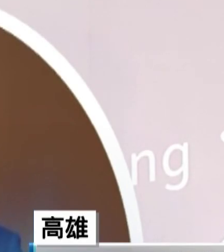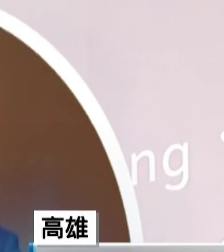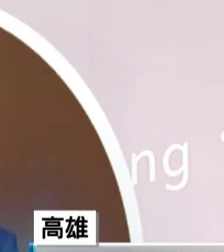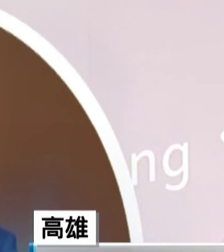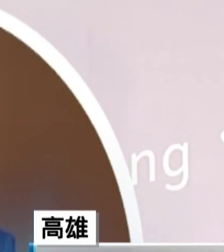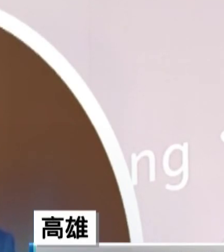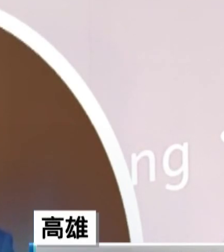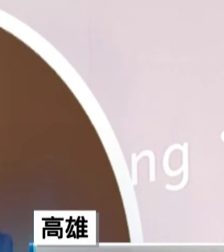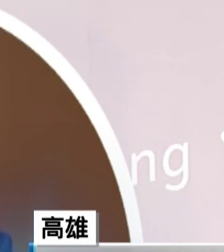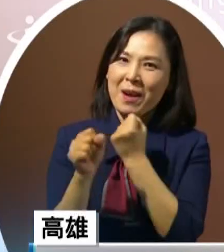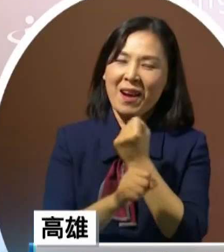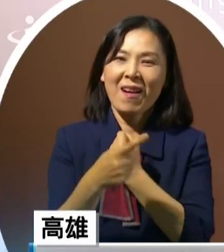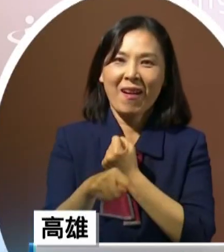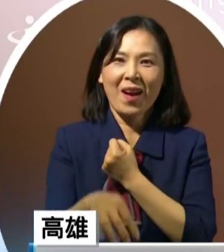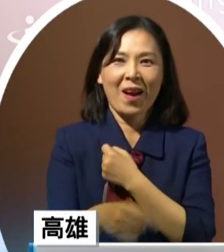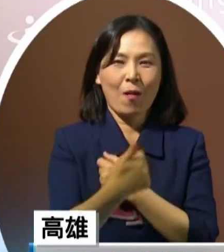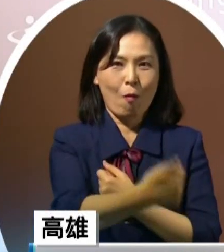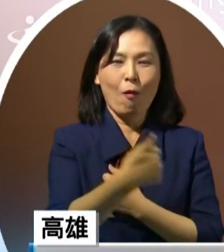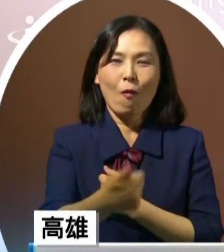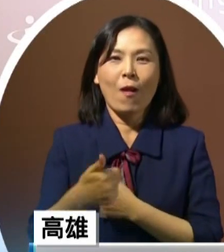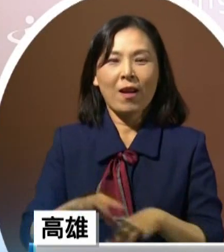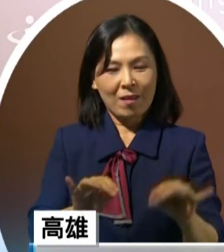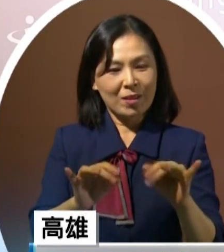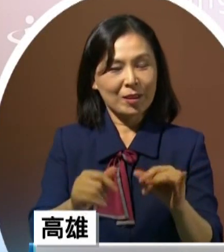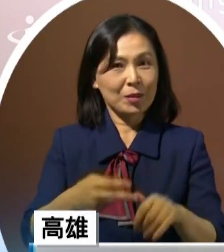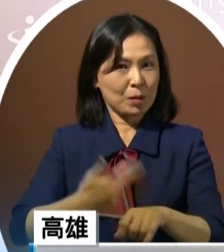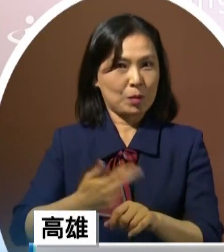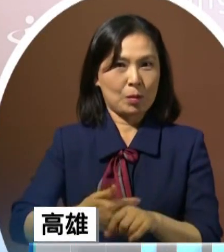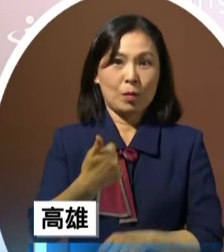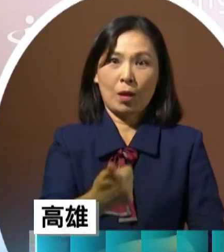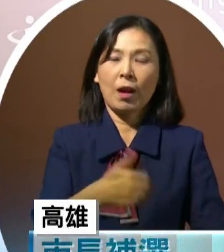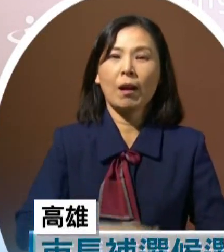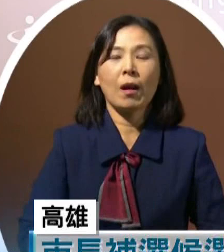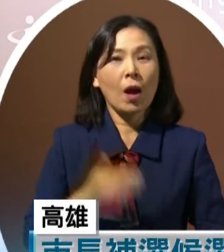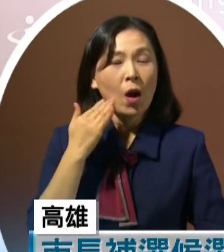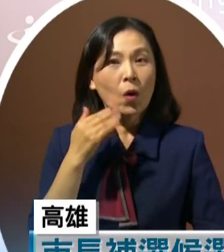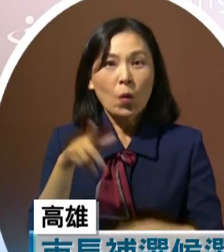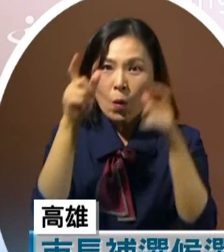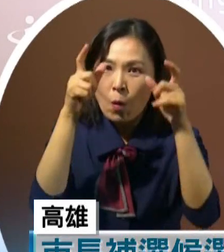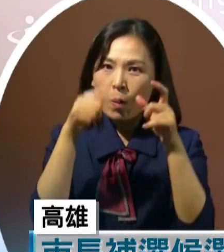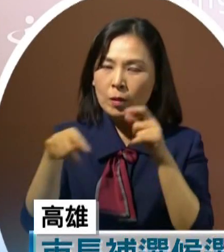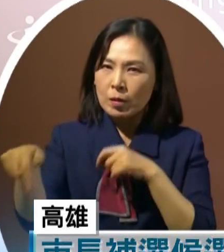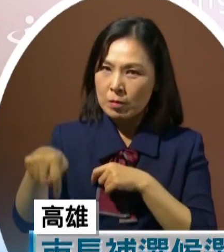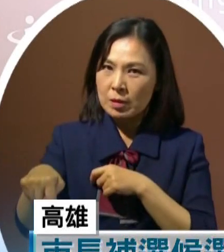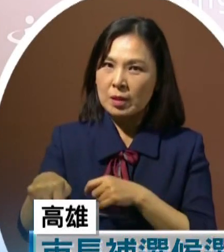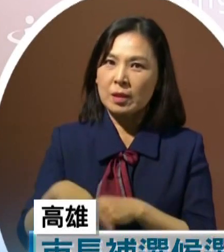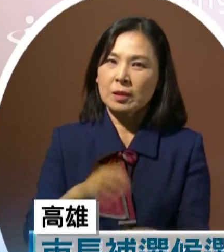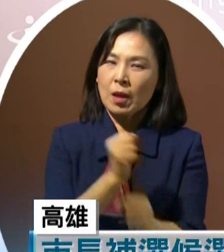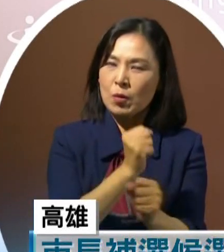照稿念，却意外的蹦出了这一招。 如果高雄能占有全球10%